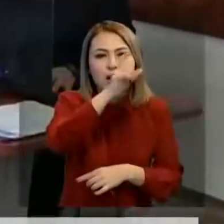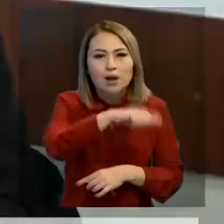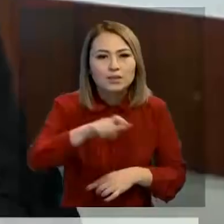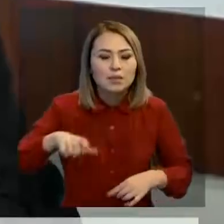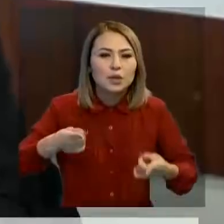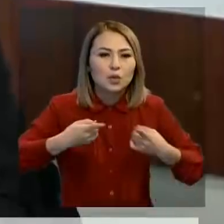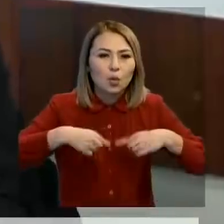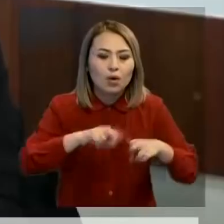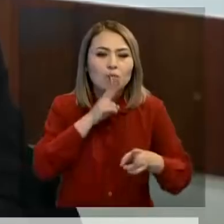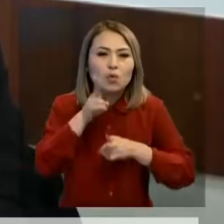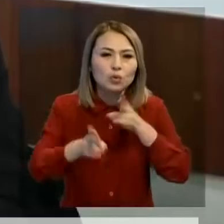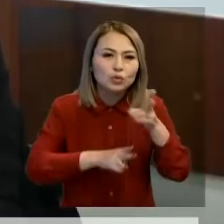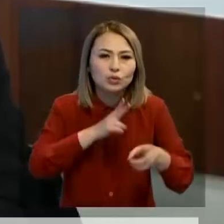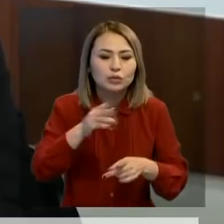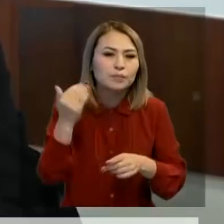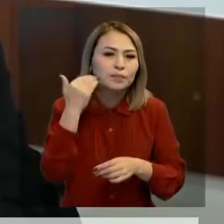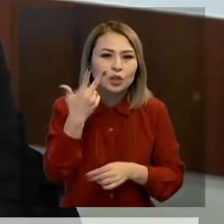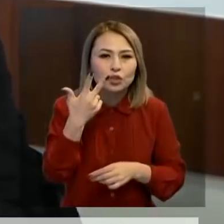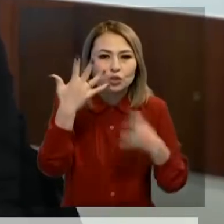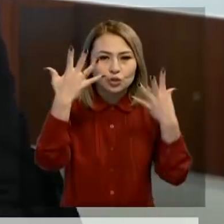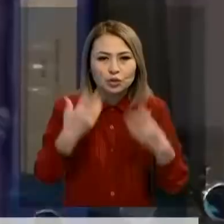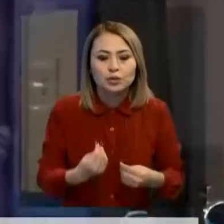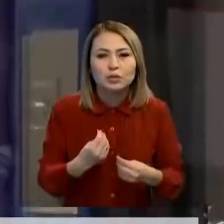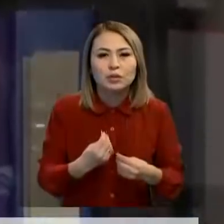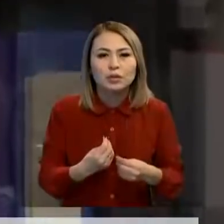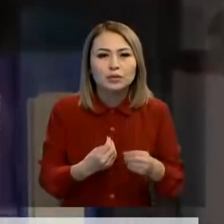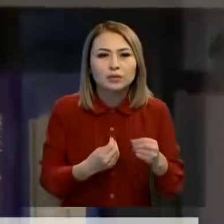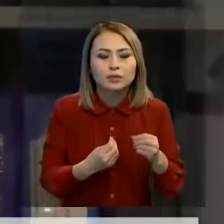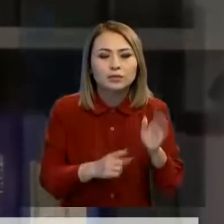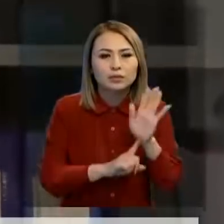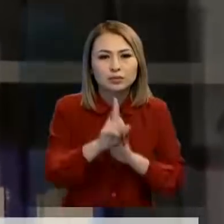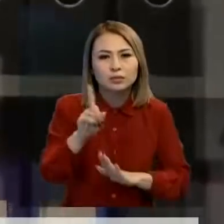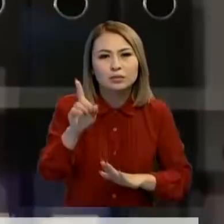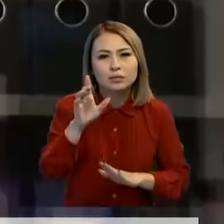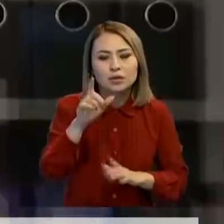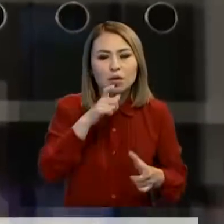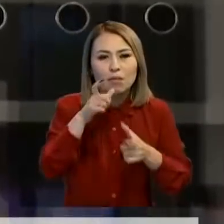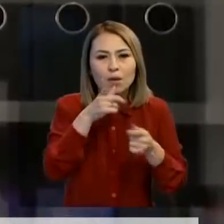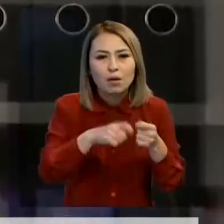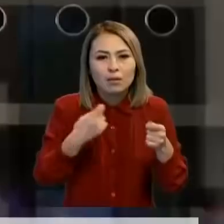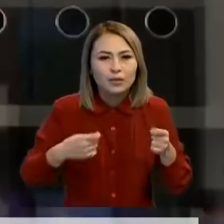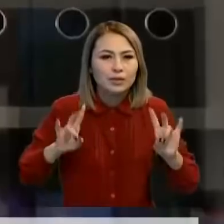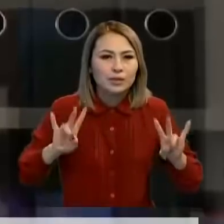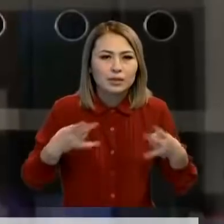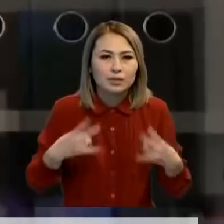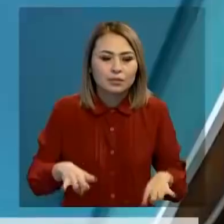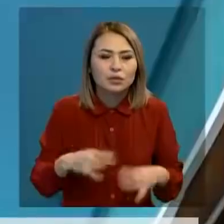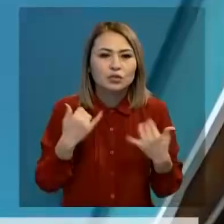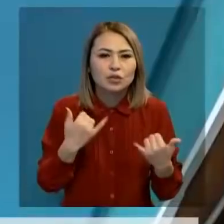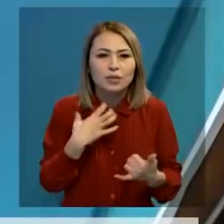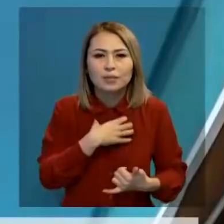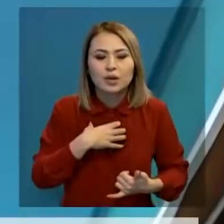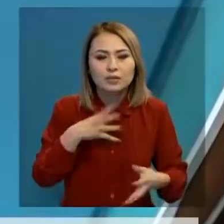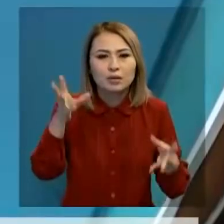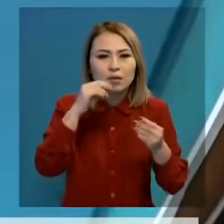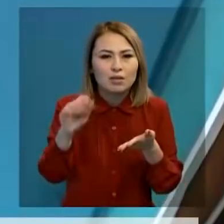қоғамнан түскен өтініш әрі кетсе 3 күнде шешімін табады. Созбалаңға салуға жол жоқ. Мемлекеттік аппараттағы негізсіз